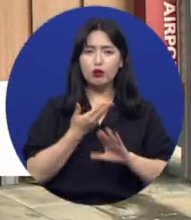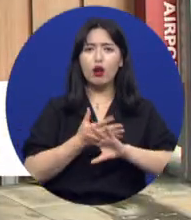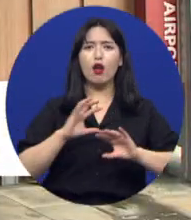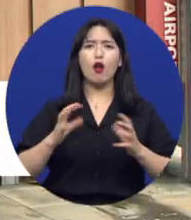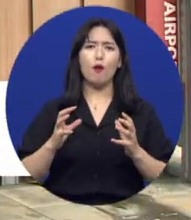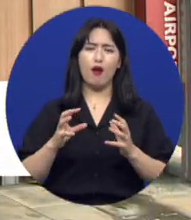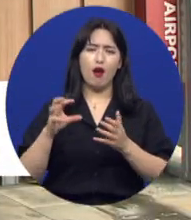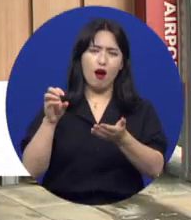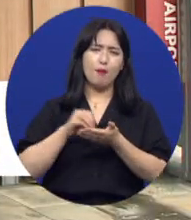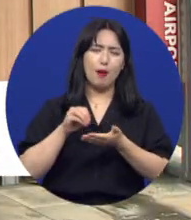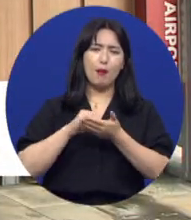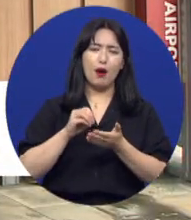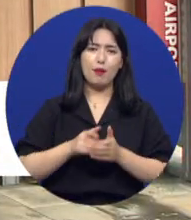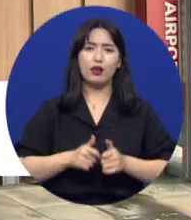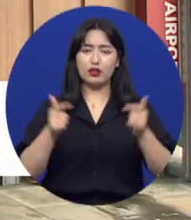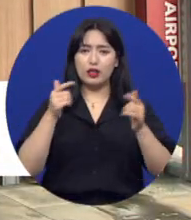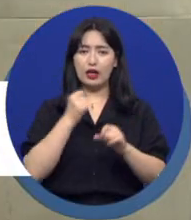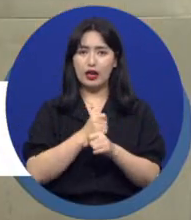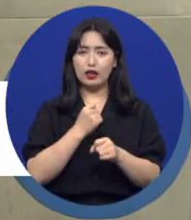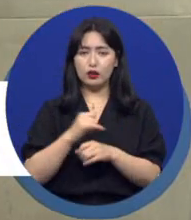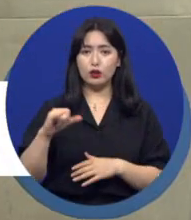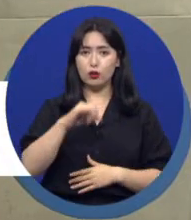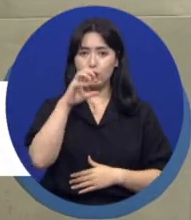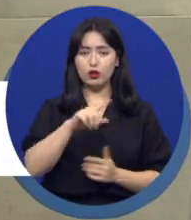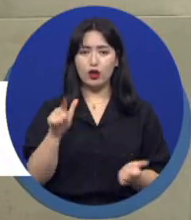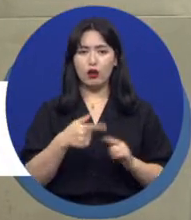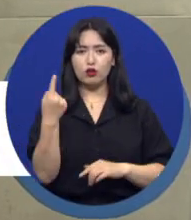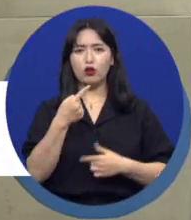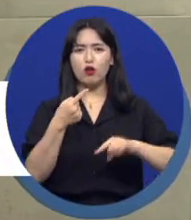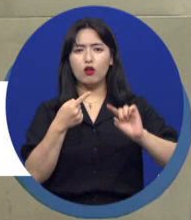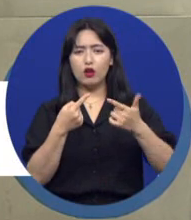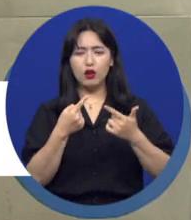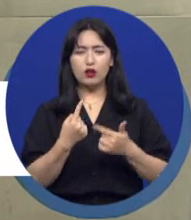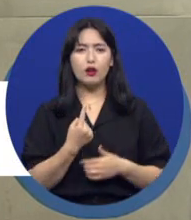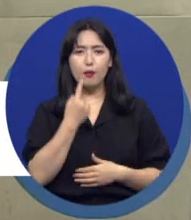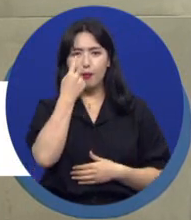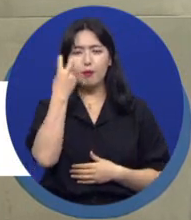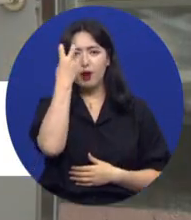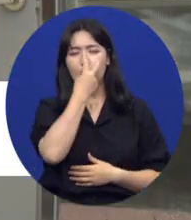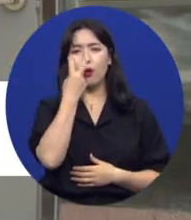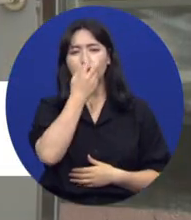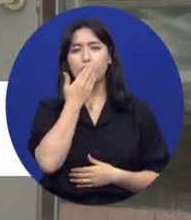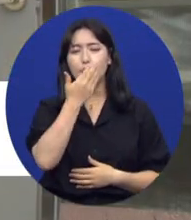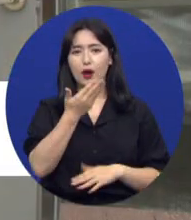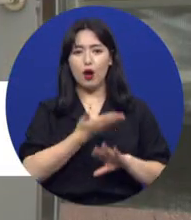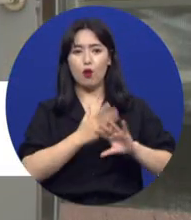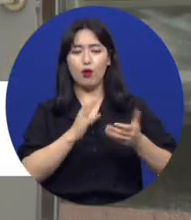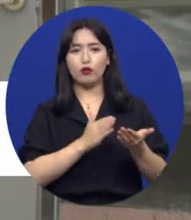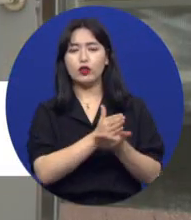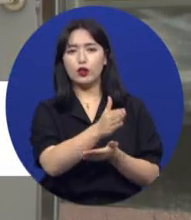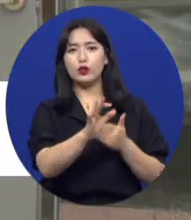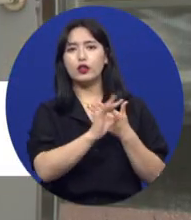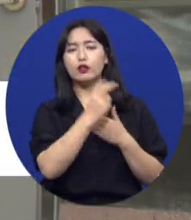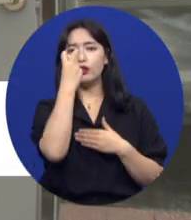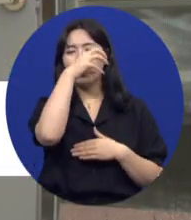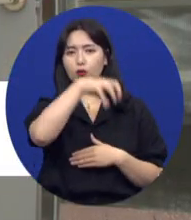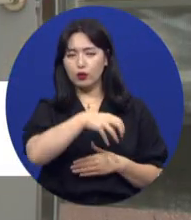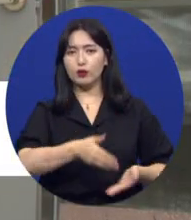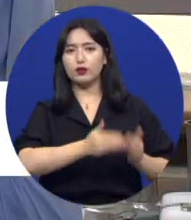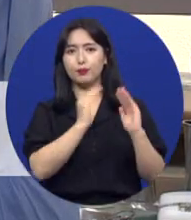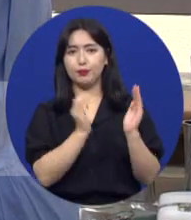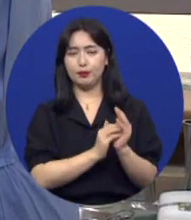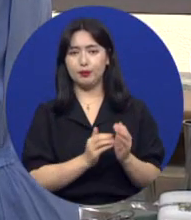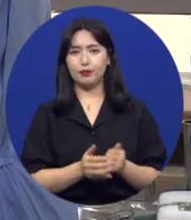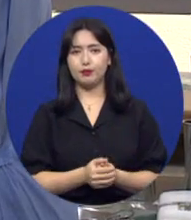가늘고 있는 제주공항 있는 하루에 최대 청 권까지 pcr 검사를 할 수 있는 외국인 전용 임시 검사 센터가 설치